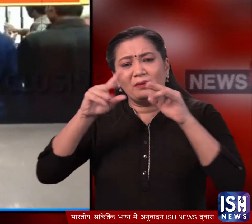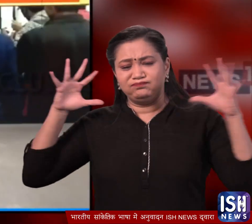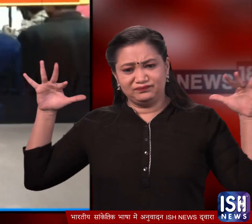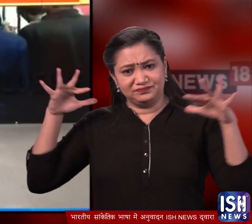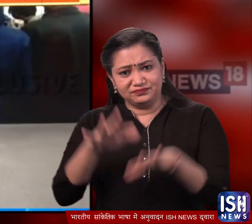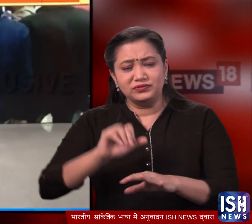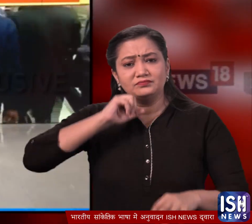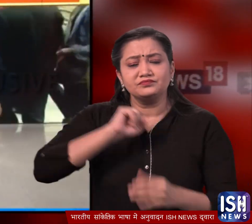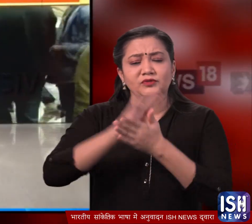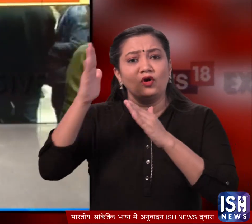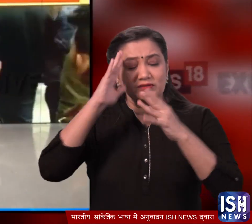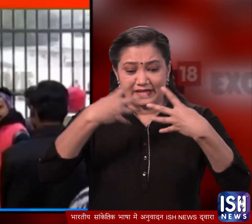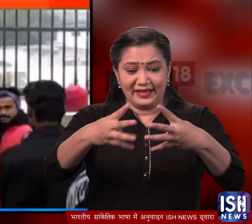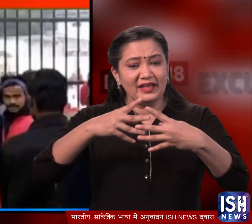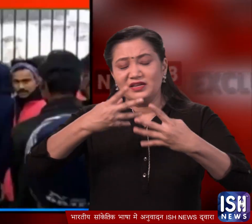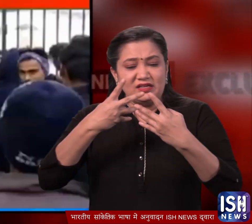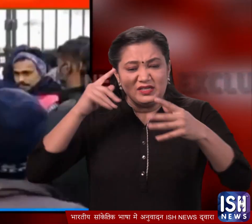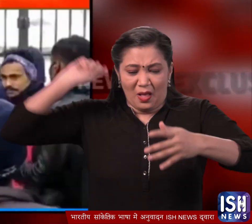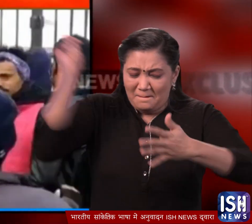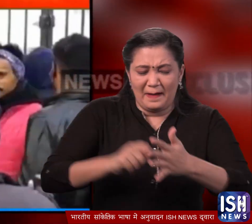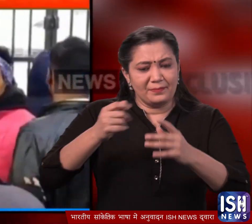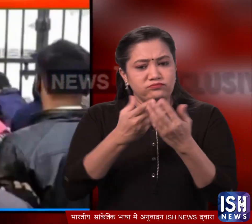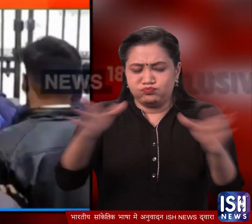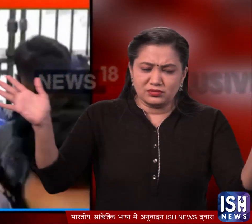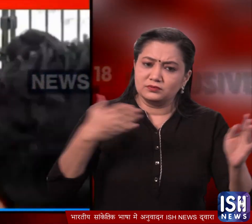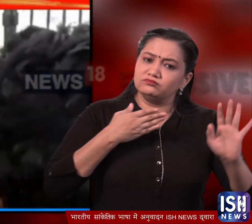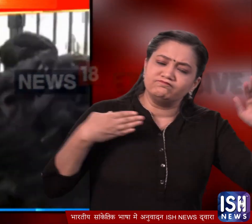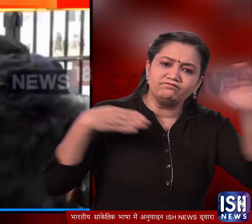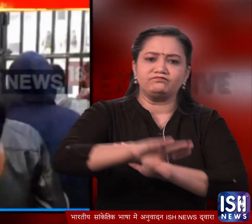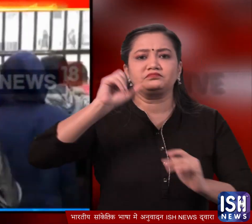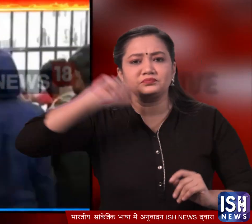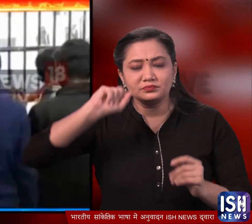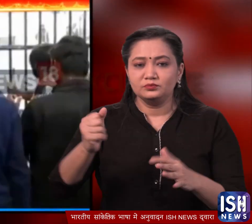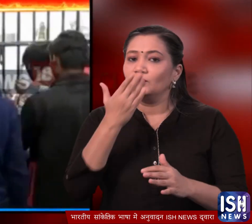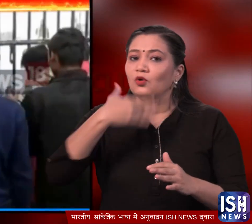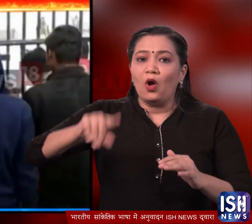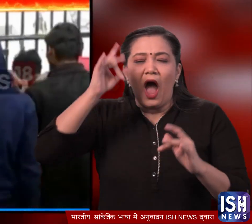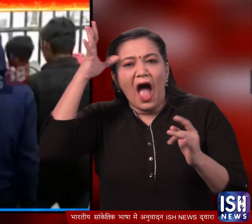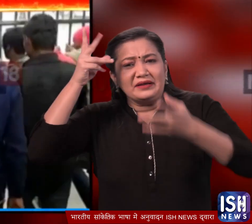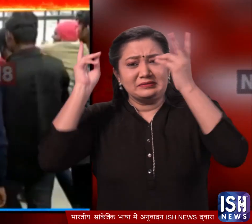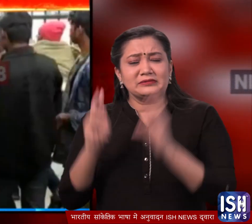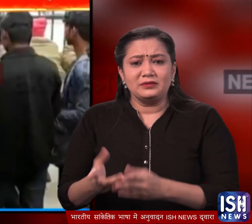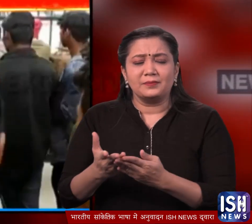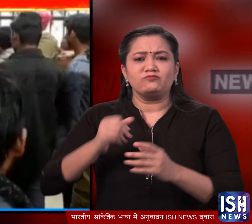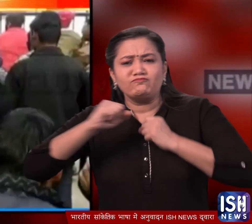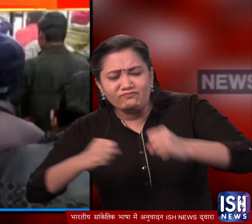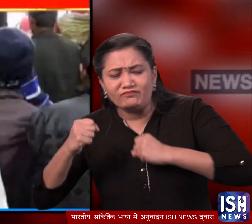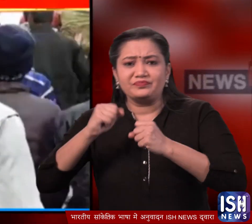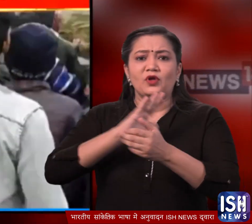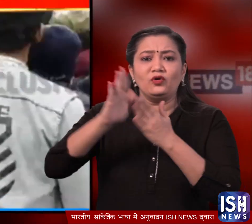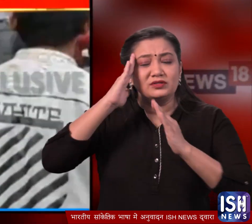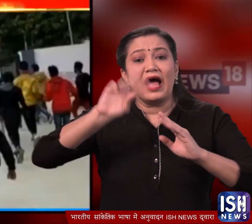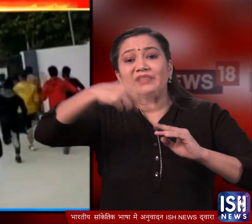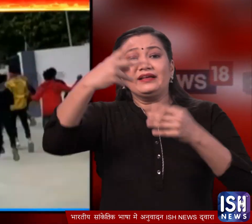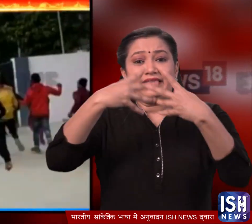किसी तरह की सुविधा नहीं दी जा रही, जिसके विरोध में छात्र बड़ी संख्या में इकट्ठा हुए और हॉस्टल का मेन गेट तोड़कर हंगामा